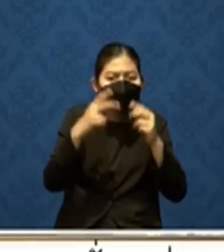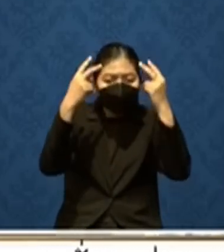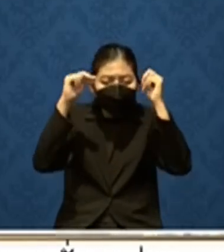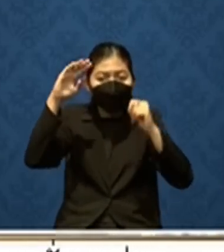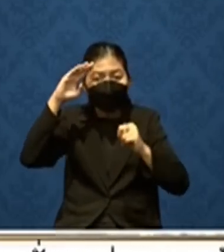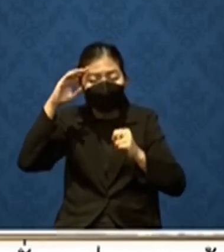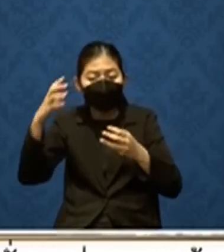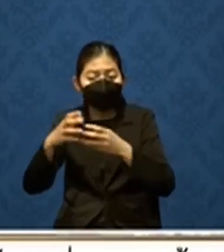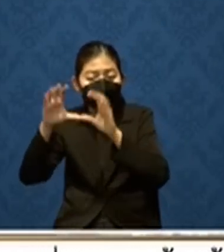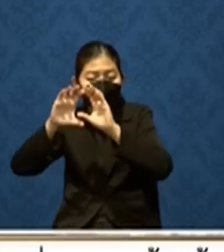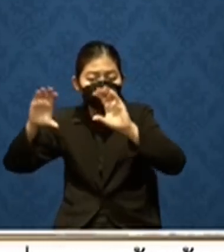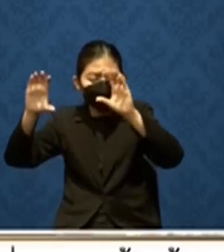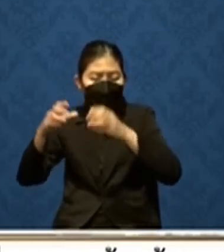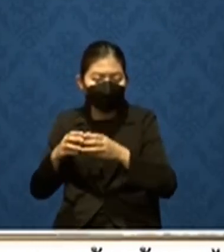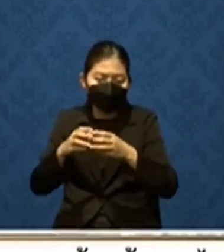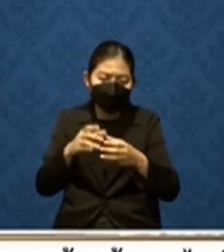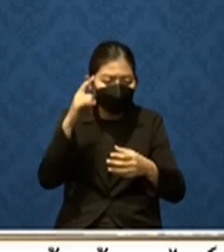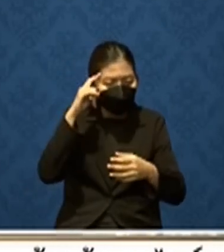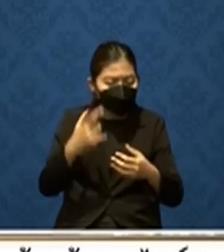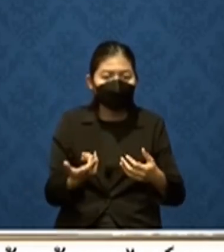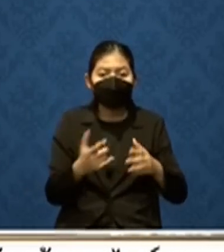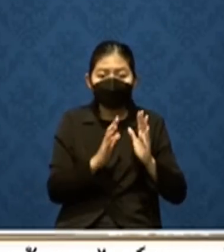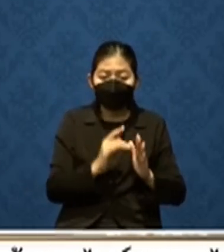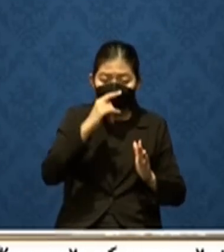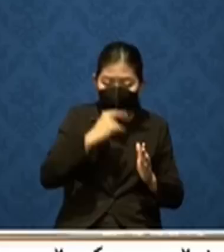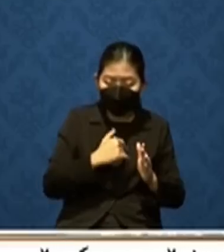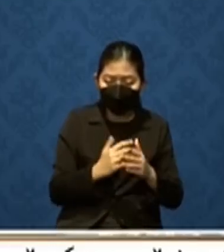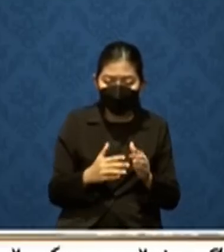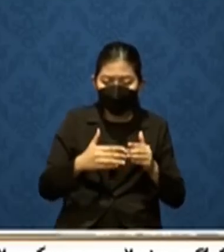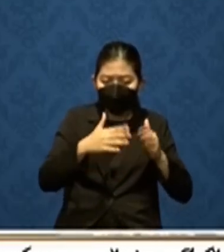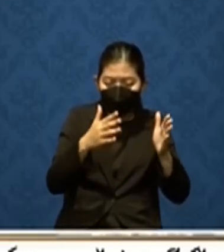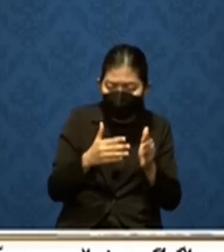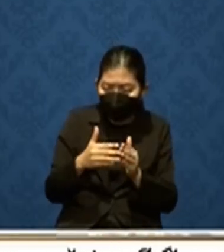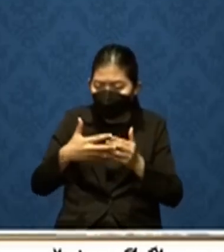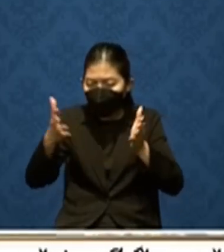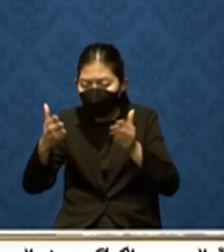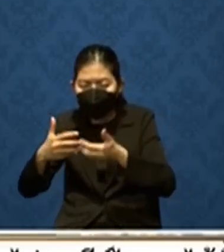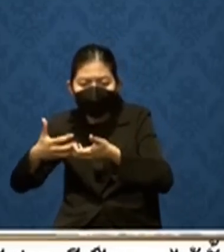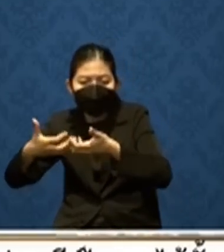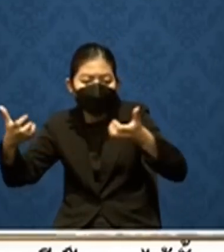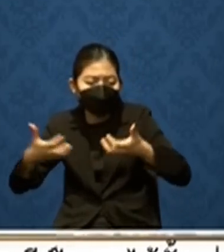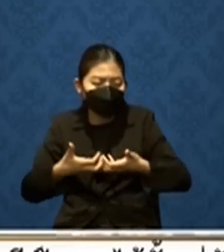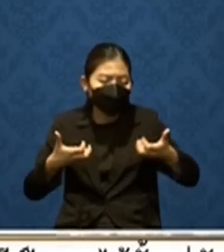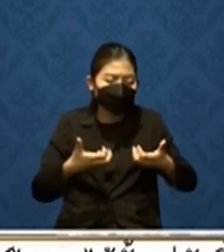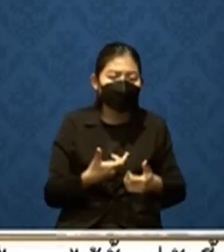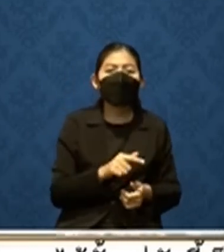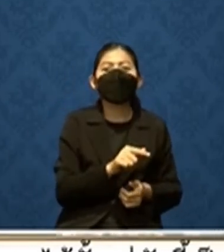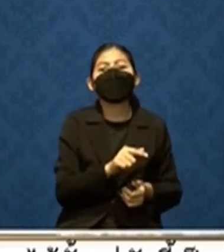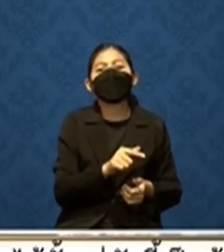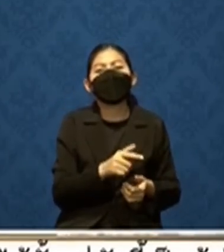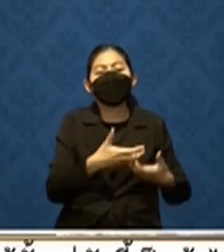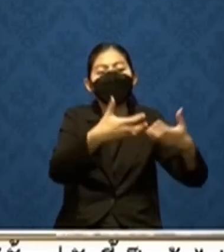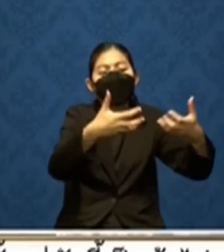จันทร์โอชากลับมาสร้างความแตกแยกแบ่งฝักแบ่งฝ่ายแบ่งสีนูนสีนี้เพื่อนเพียบ